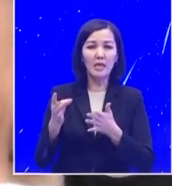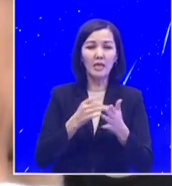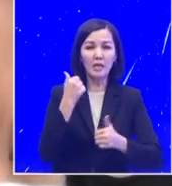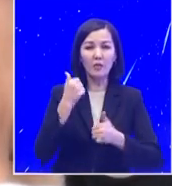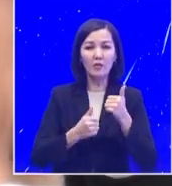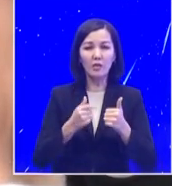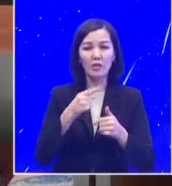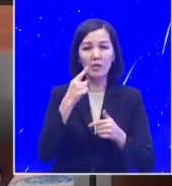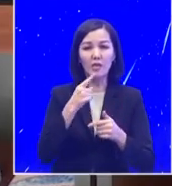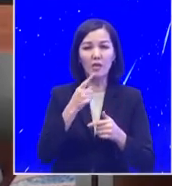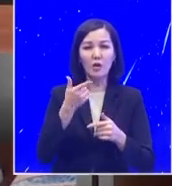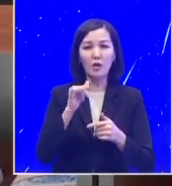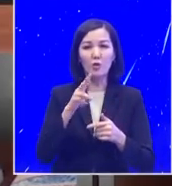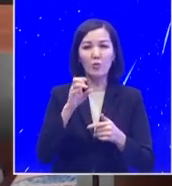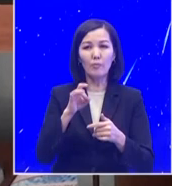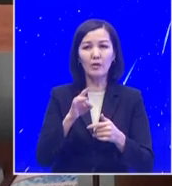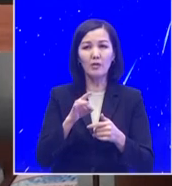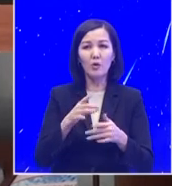конкурс «Тельгумар».